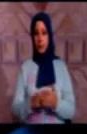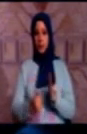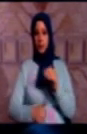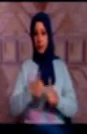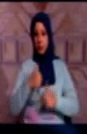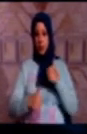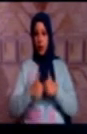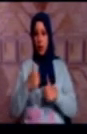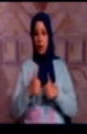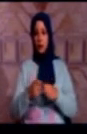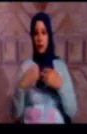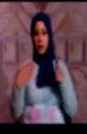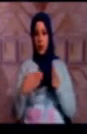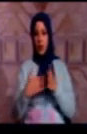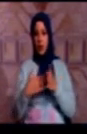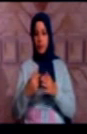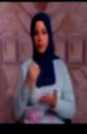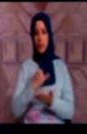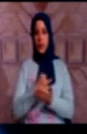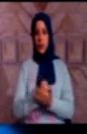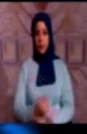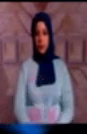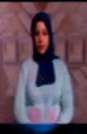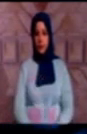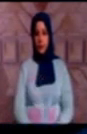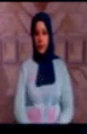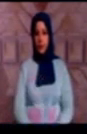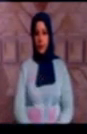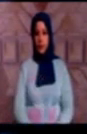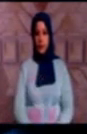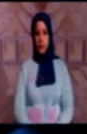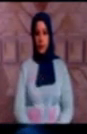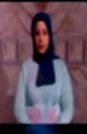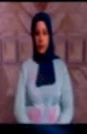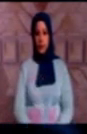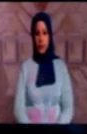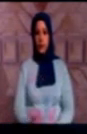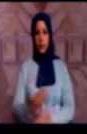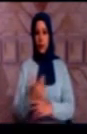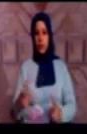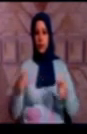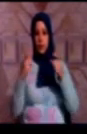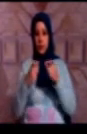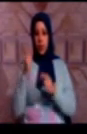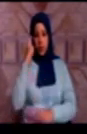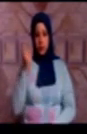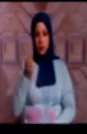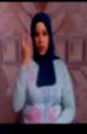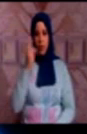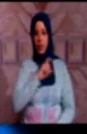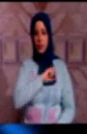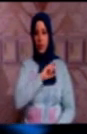درجات نهائيه لان كانت تولدت لدينا ثقافه مجتمعيه لدى الطلاب